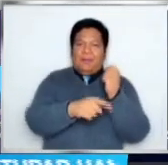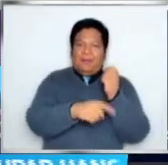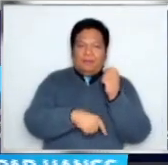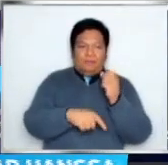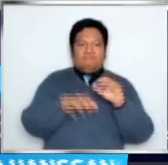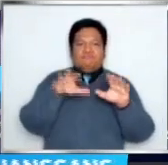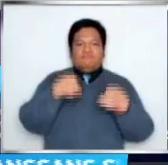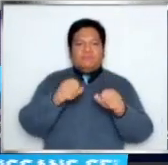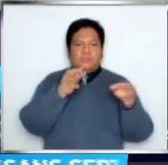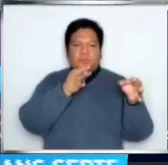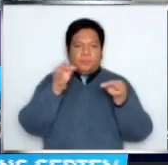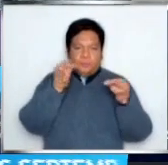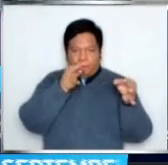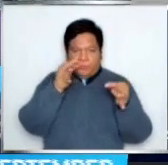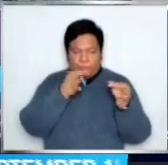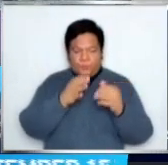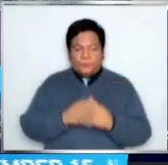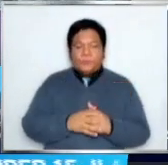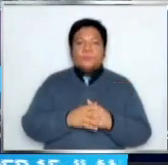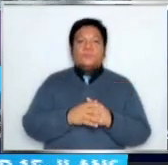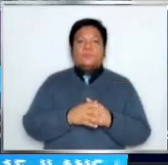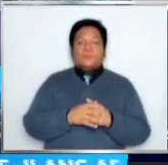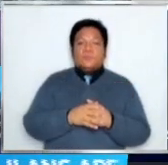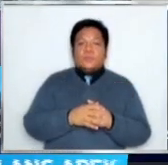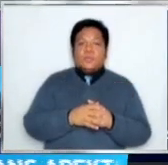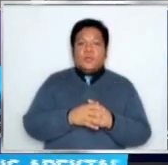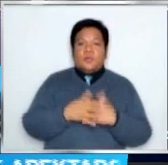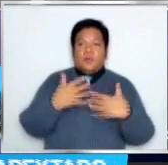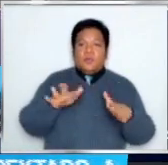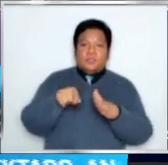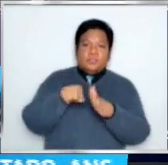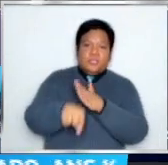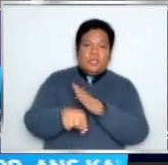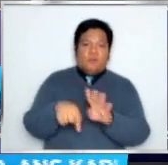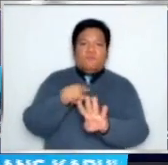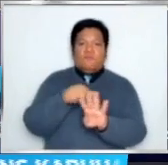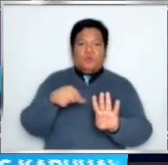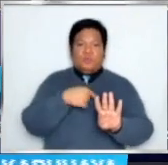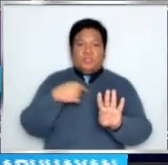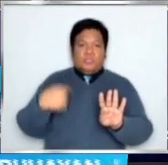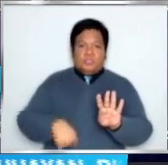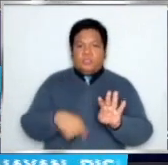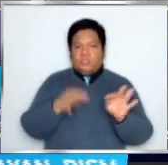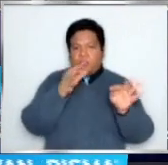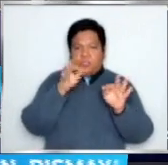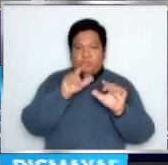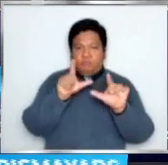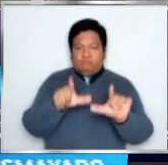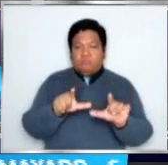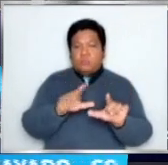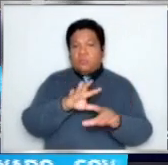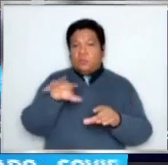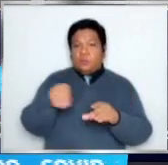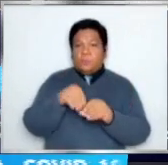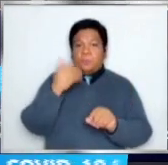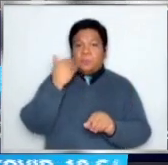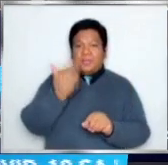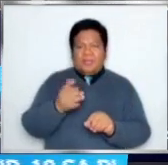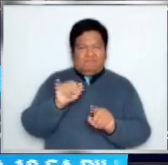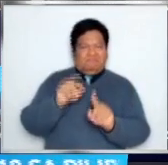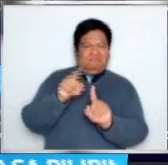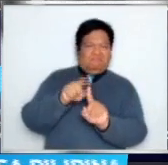pisong halaga ng shabu at napatay pa ang 4 na Chinese drug suspects. Kabilang po sa mga nasawi ang itinuturing na isa raw